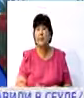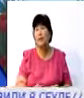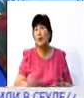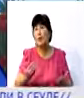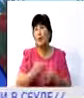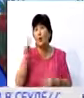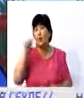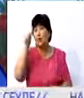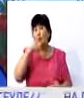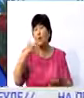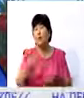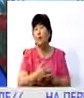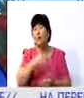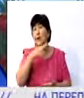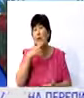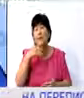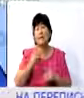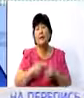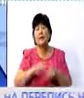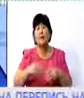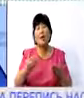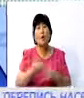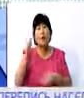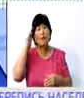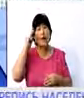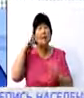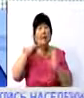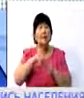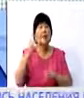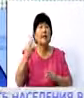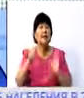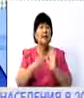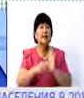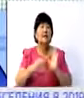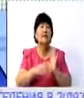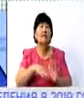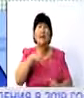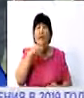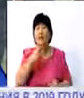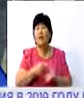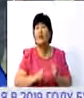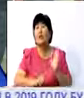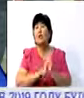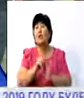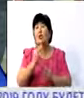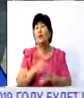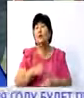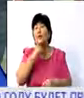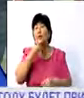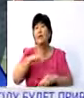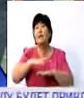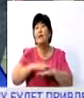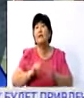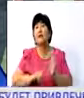новом учебном году новшеств немало. На обучение по обновленному содержанию переходят 3-й, 6-й и 9-й классы. В пилотном режиме в старших классах